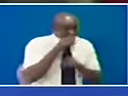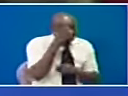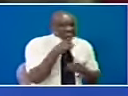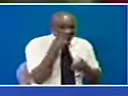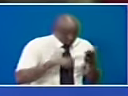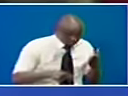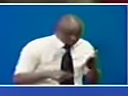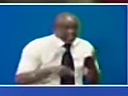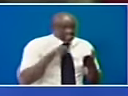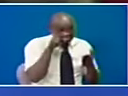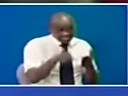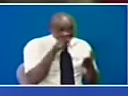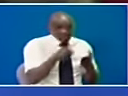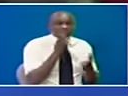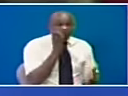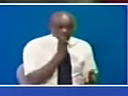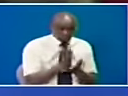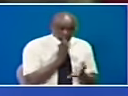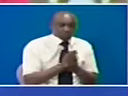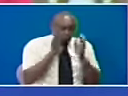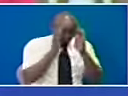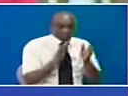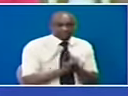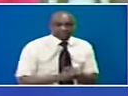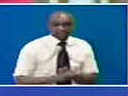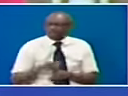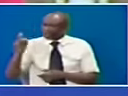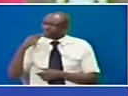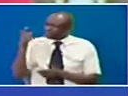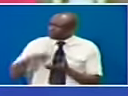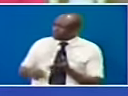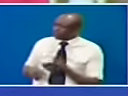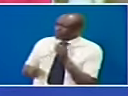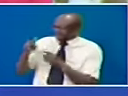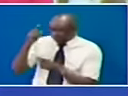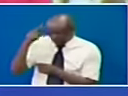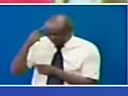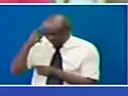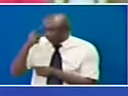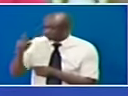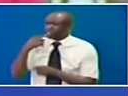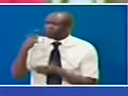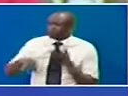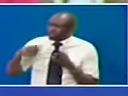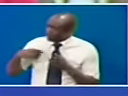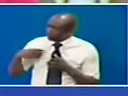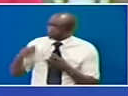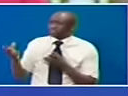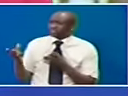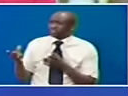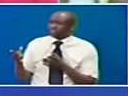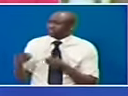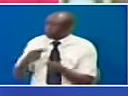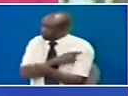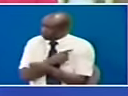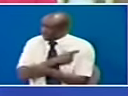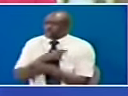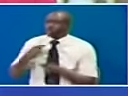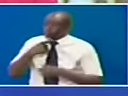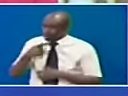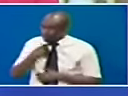pia limekuwa ni moja wapo ambao limezingatiwa. Umetaja hilo, nikakumbuka kwamba kuna kauli pia ambayo imetolewa kuhusu ule muungano wa madaktari